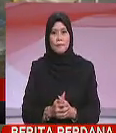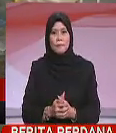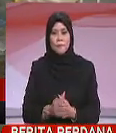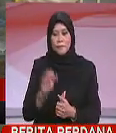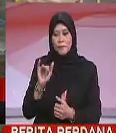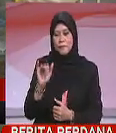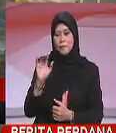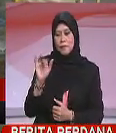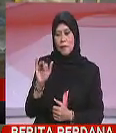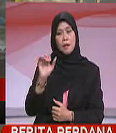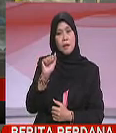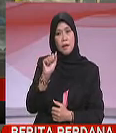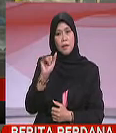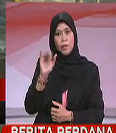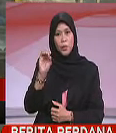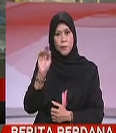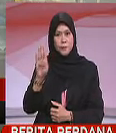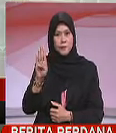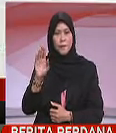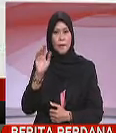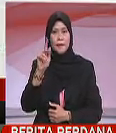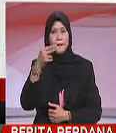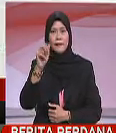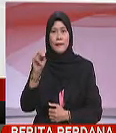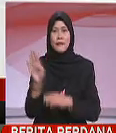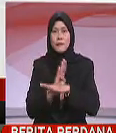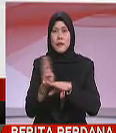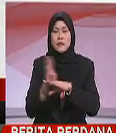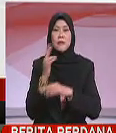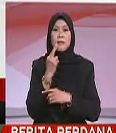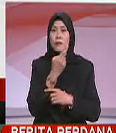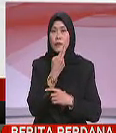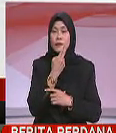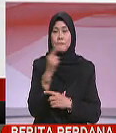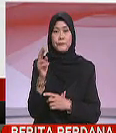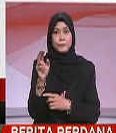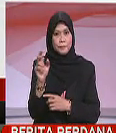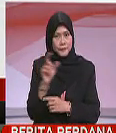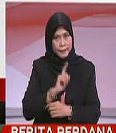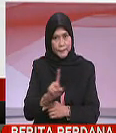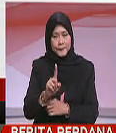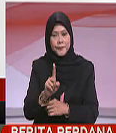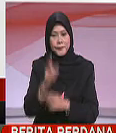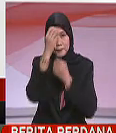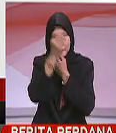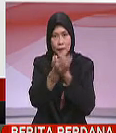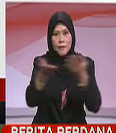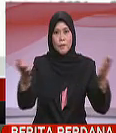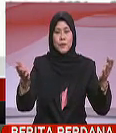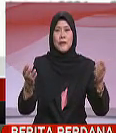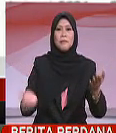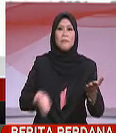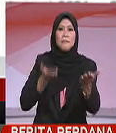Ayub Khan, yang juga ahli Persatuan Pengusaha Restoran Muslim Malaysia Presma, memberitahu pihaknya telah